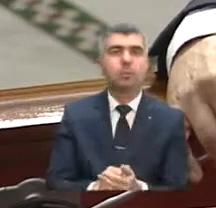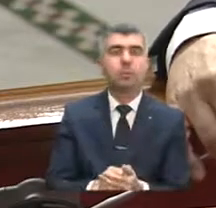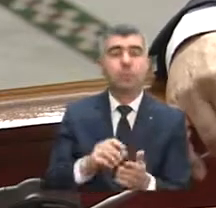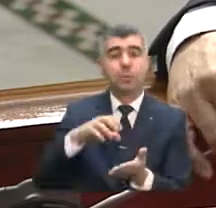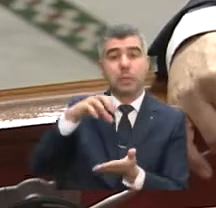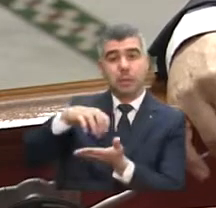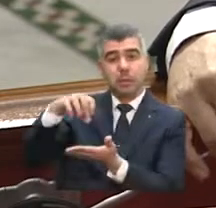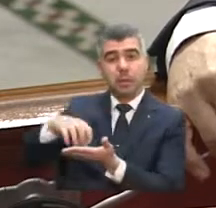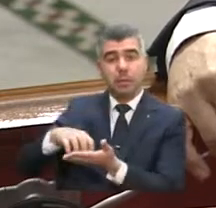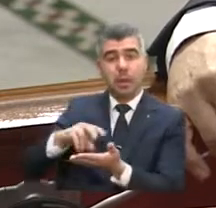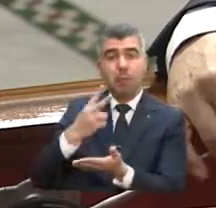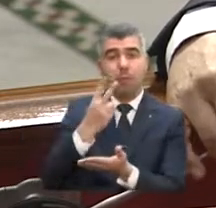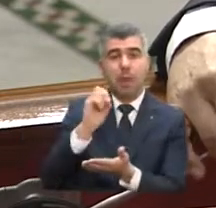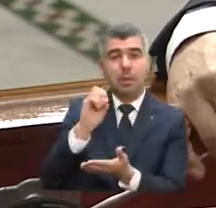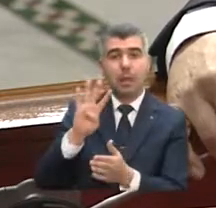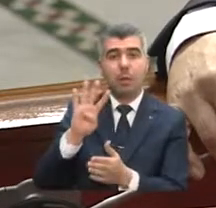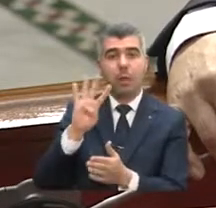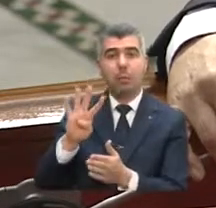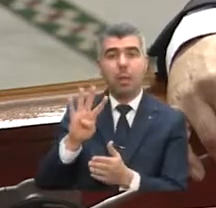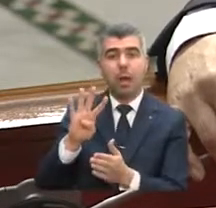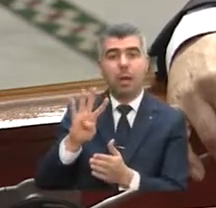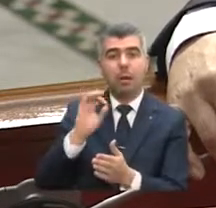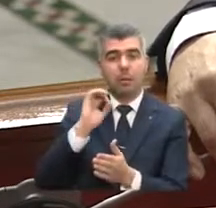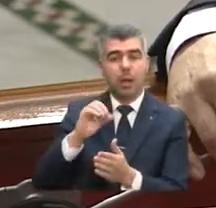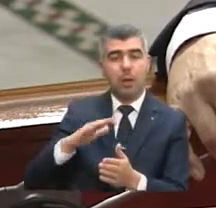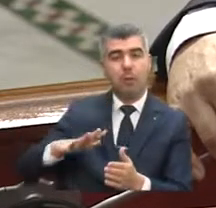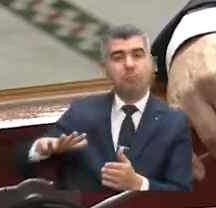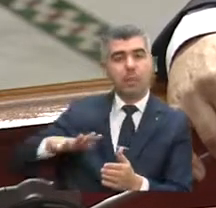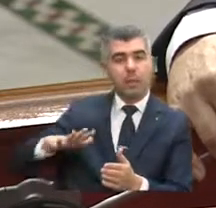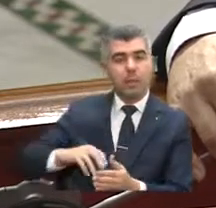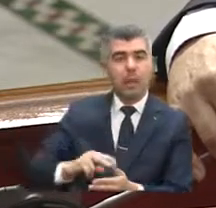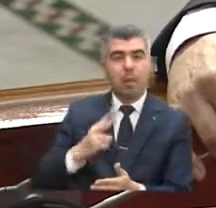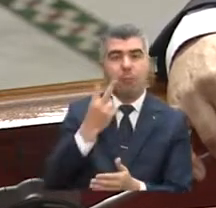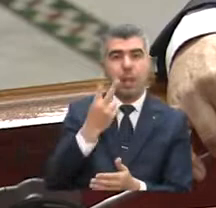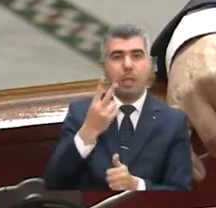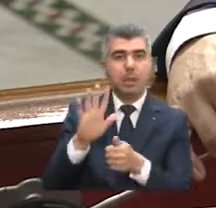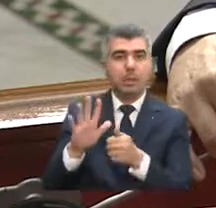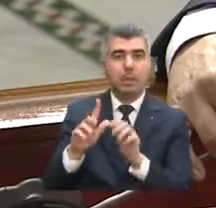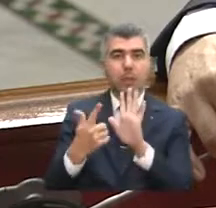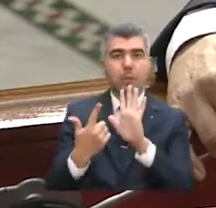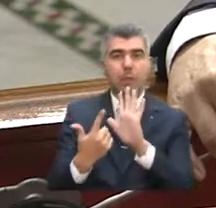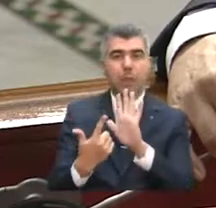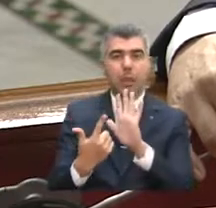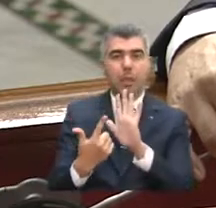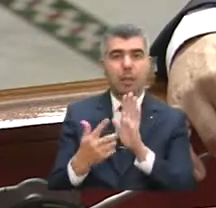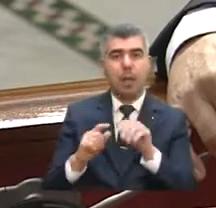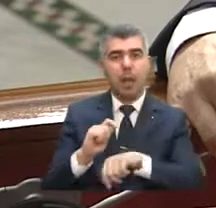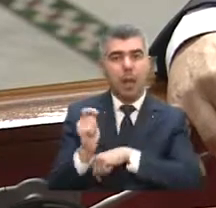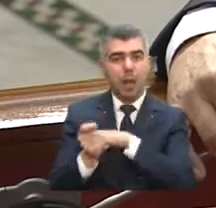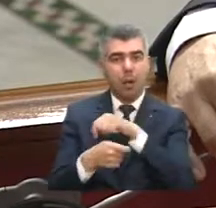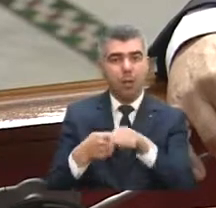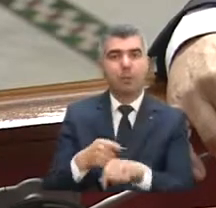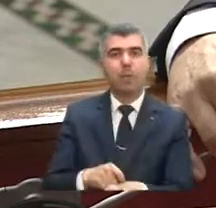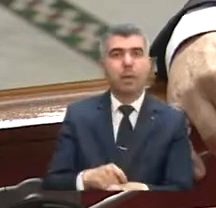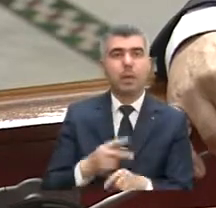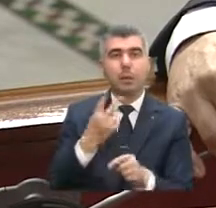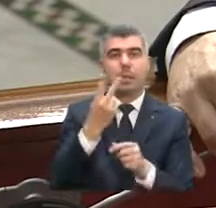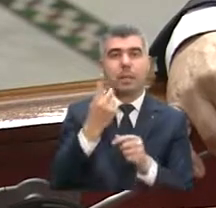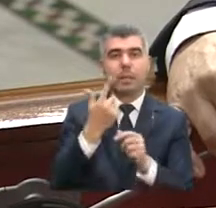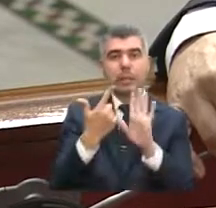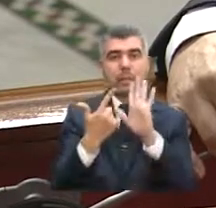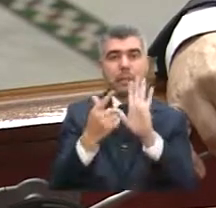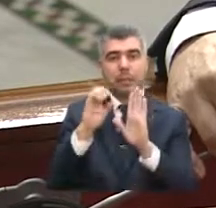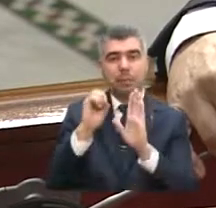كالتالي: 204 ديال الاجهزه بالمجال الحضاري، 276 غادي تكون خارج المجال، بالاضافه الى 70 جهاز